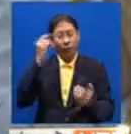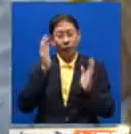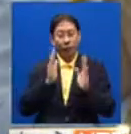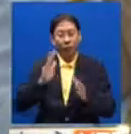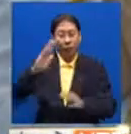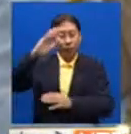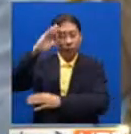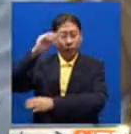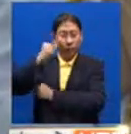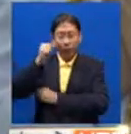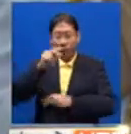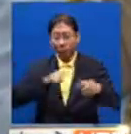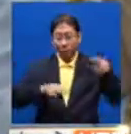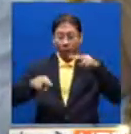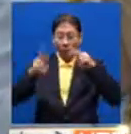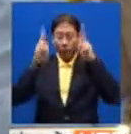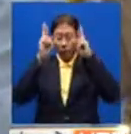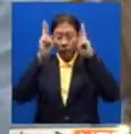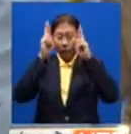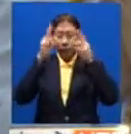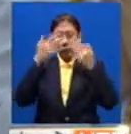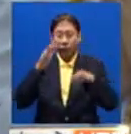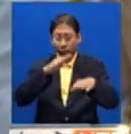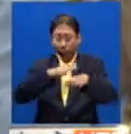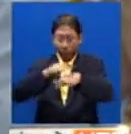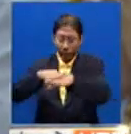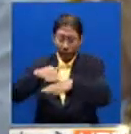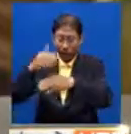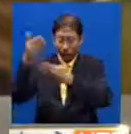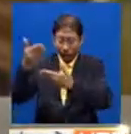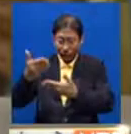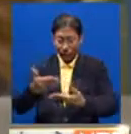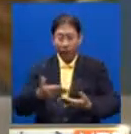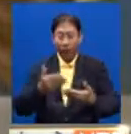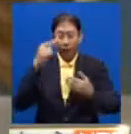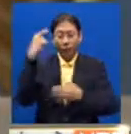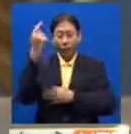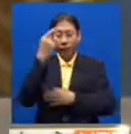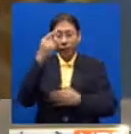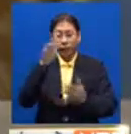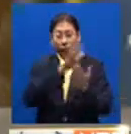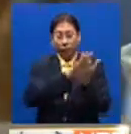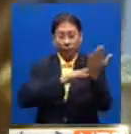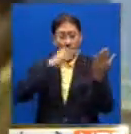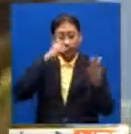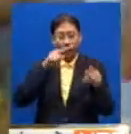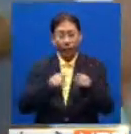ความมั่นคงก็ดูแลระมัดระวังอยู่แล้วพร้อมกับเชิญชวนนักท่องเที่ยวให้เดินทางมาเที่ยวประเทศไทยได้ตามปกติค่ะ